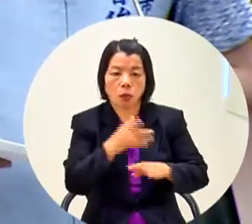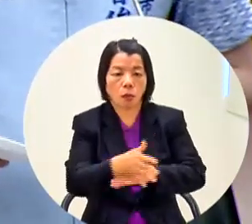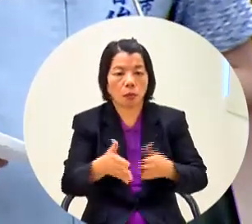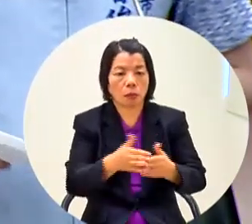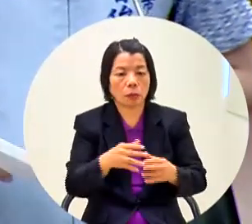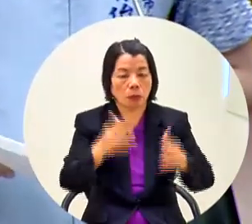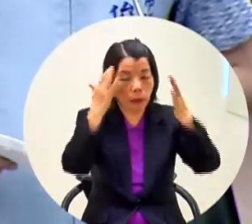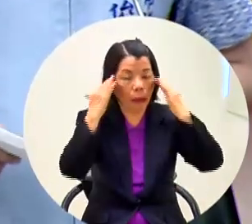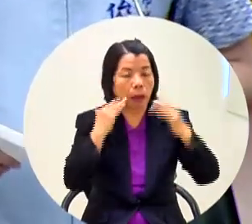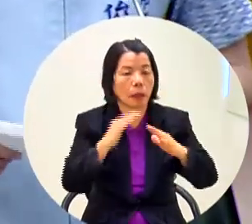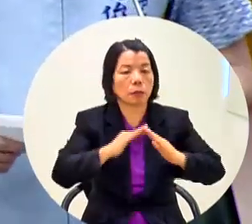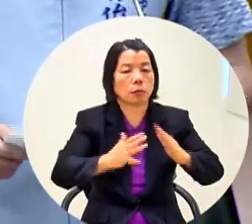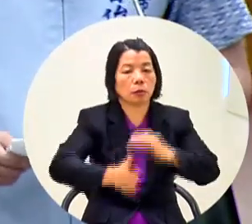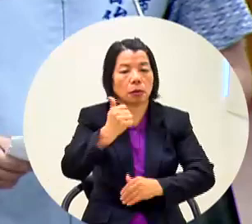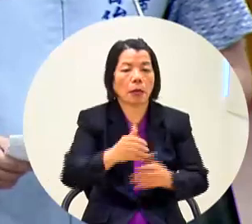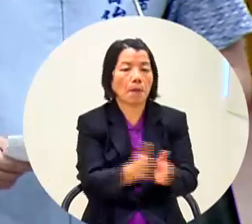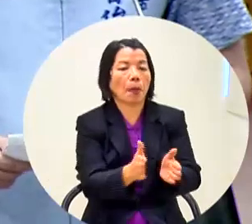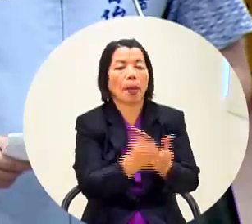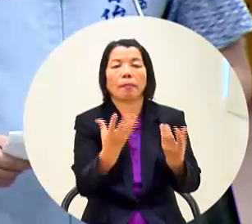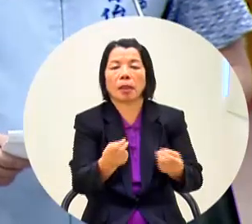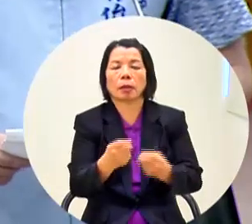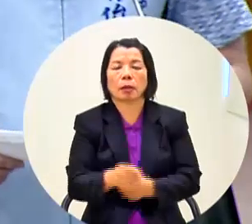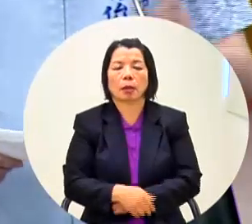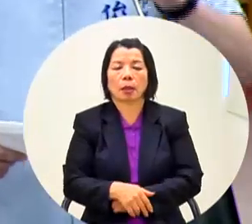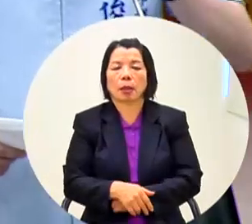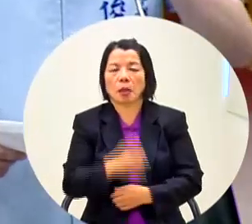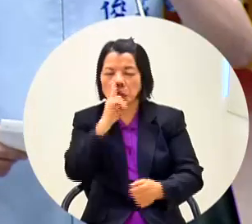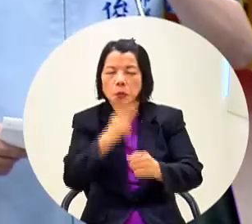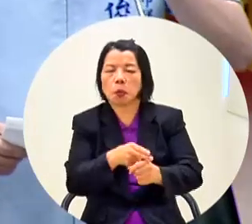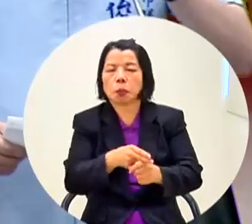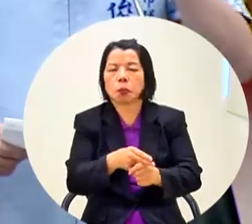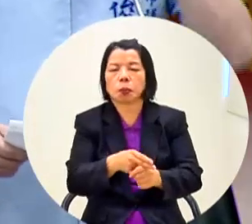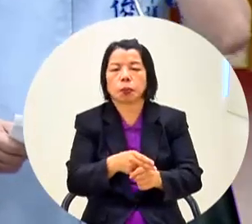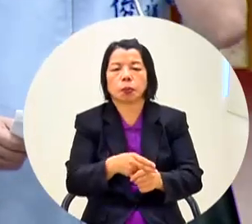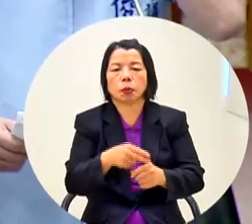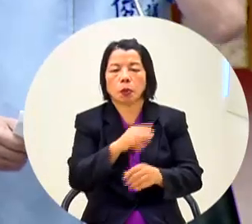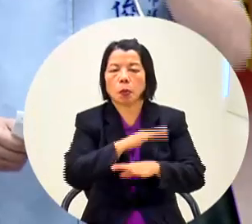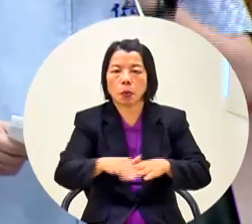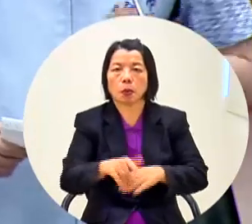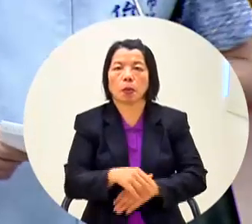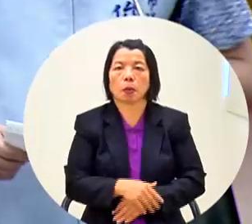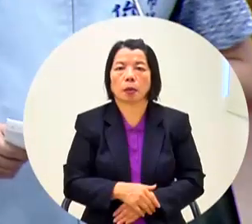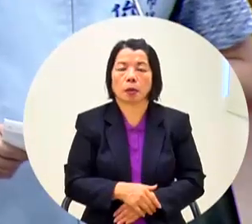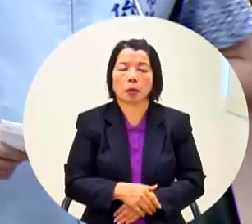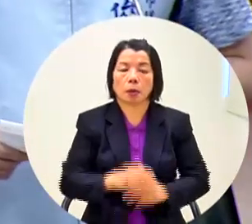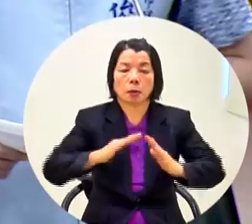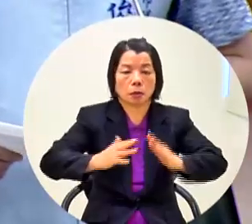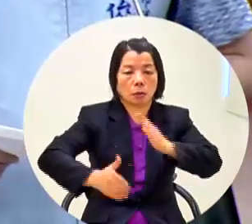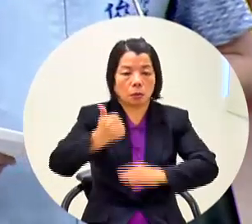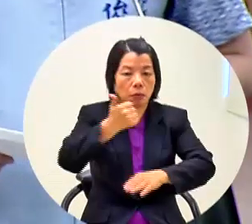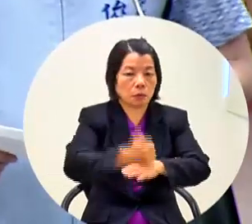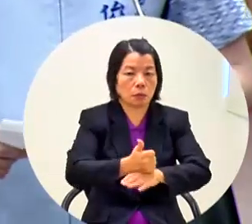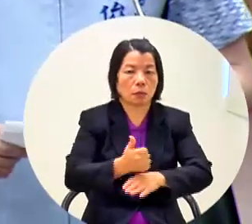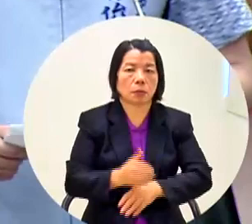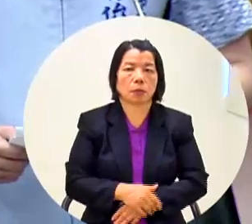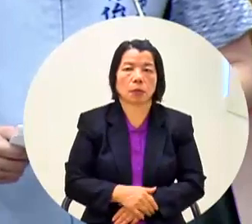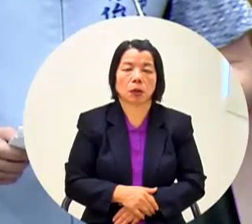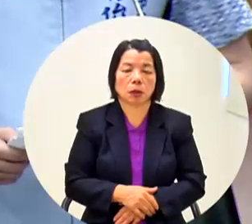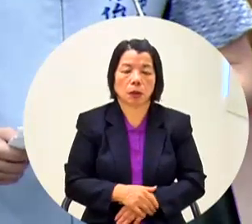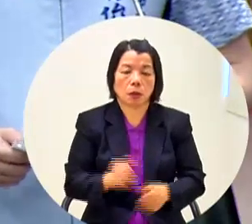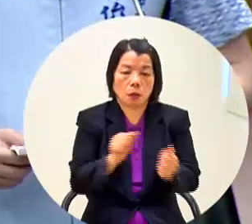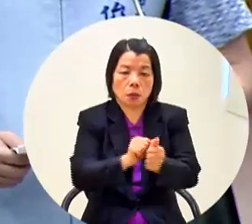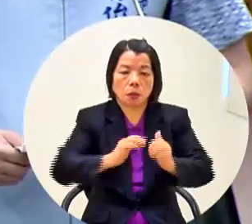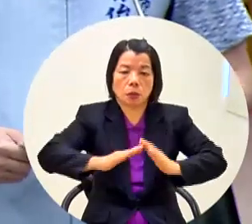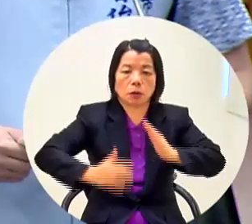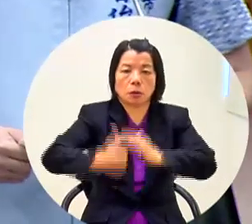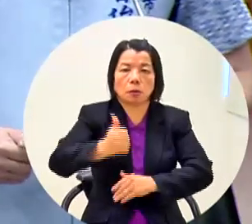市长啊，坏的上来都会牵拖到你啊。我想我们一个这么真的市长啊，还有三个副市长